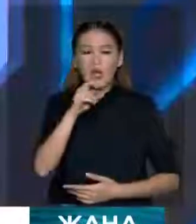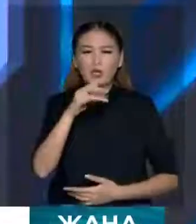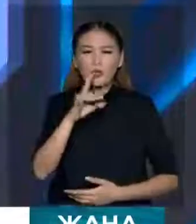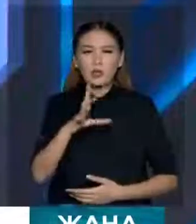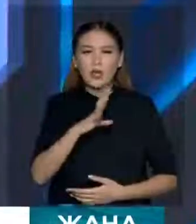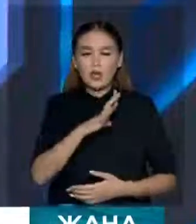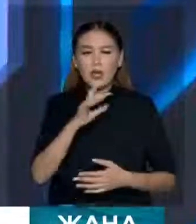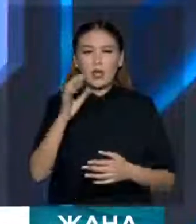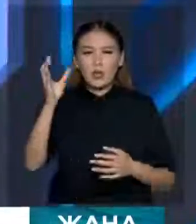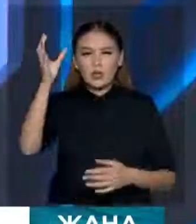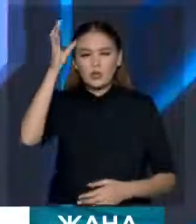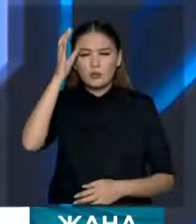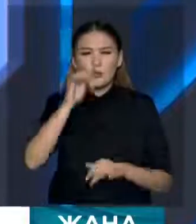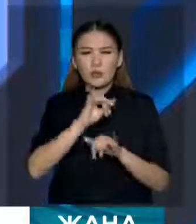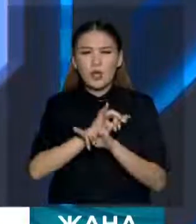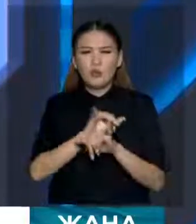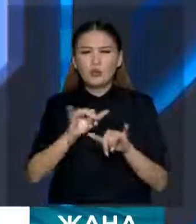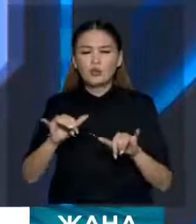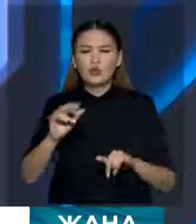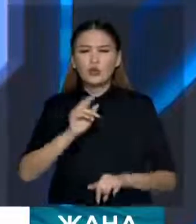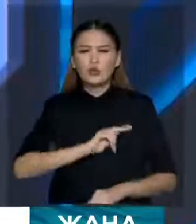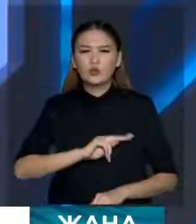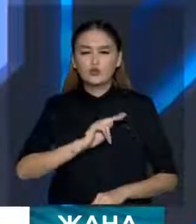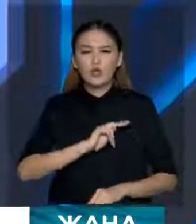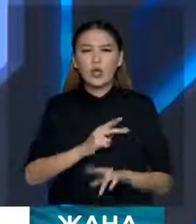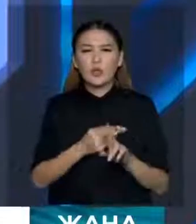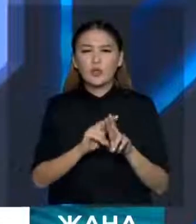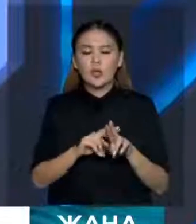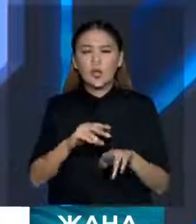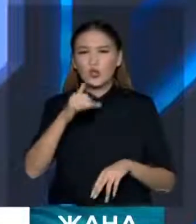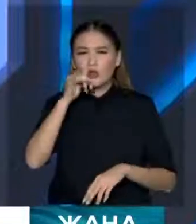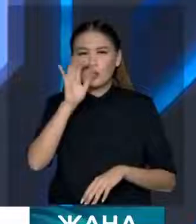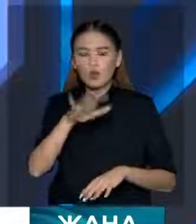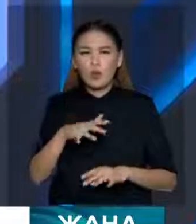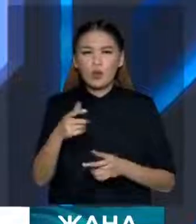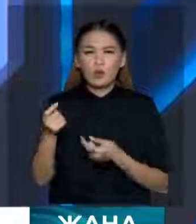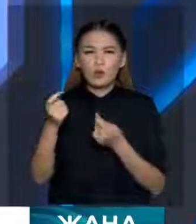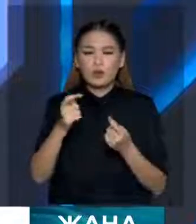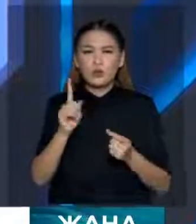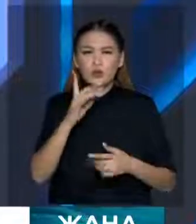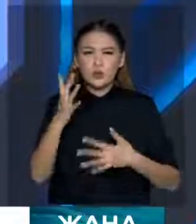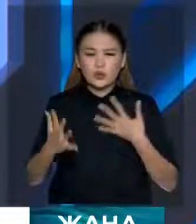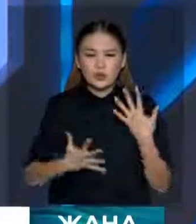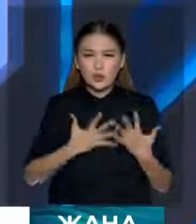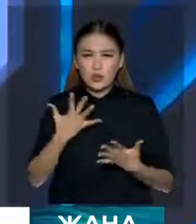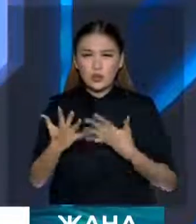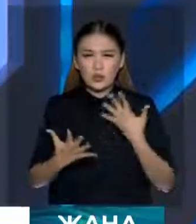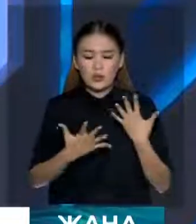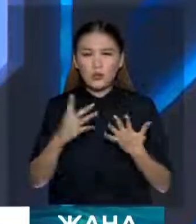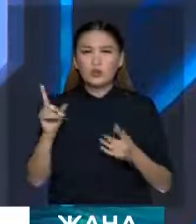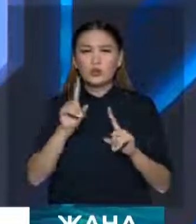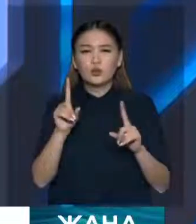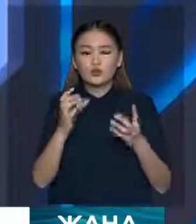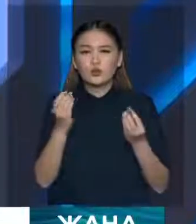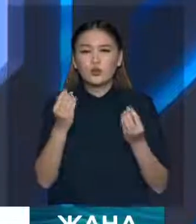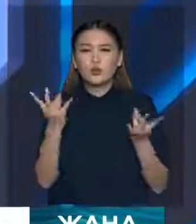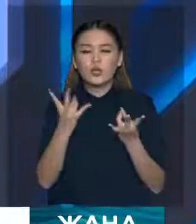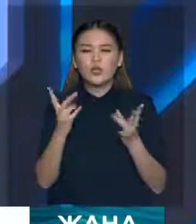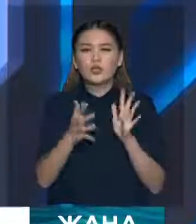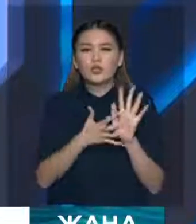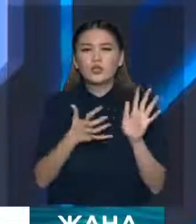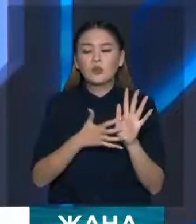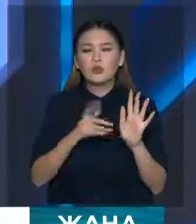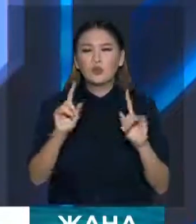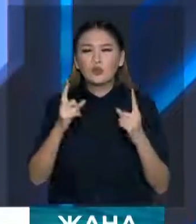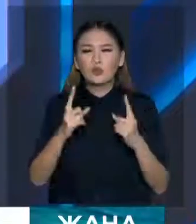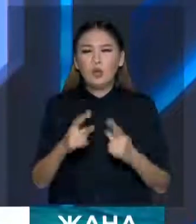ғылымды дамытуға неліктен жұмыстарды мынау жұмылдыра алмай отырмыз? Олардың ынта жігерін арттыру үшін тағы да не керек, не жетіспейді? Бұл